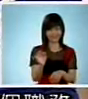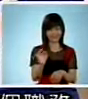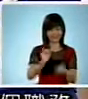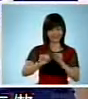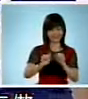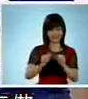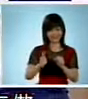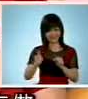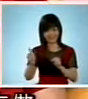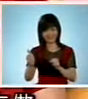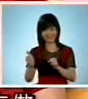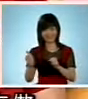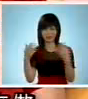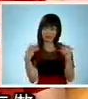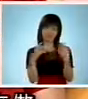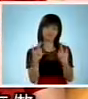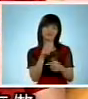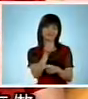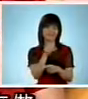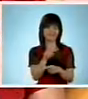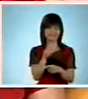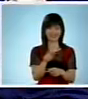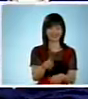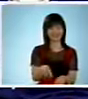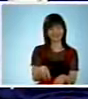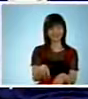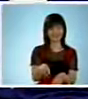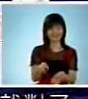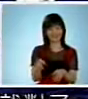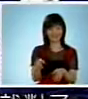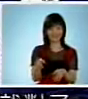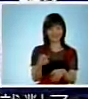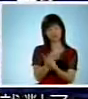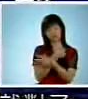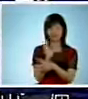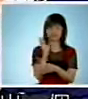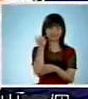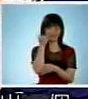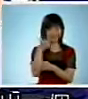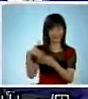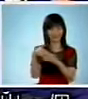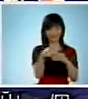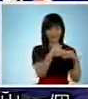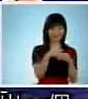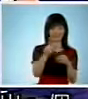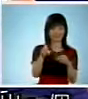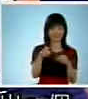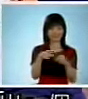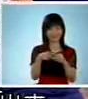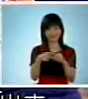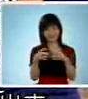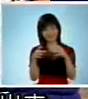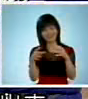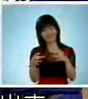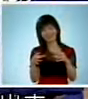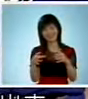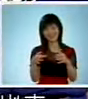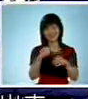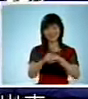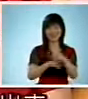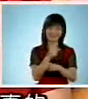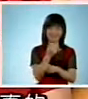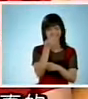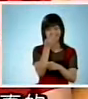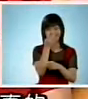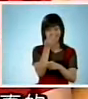这个职务不是由你来做， 是 不是？要把我一 不用学不用学，你就带着他走就对了。 十年也无法办出一个像样的活动